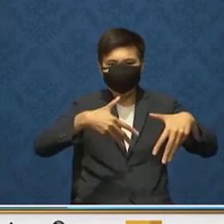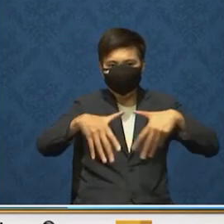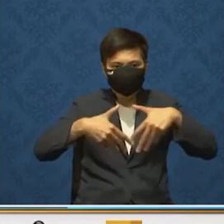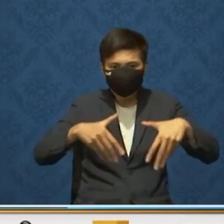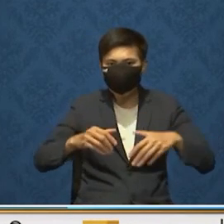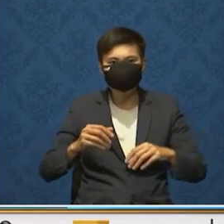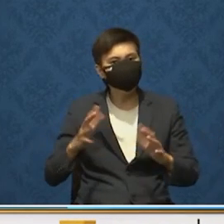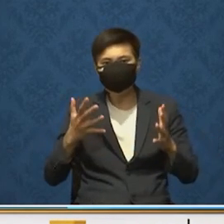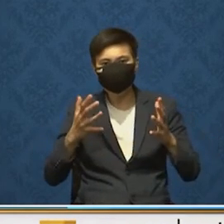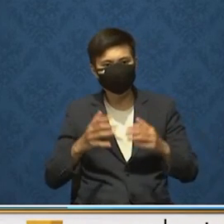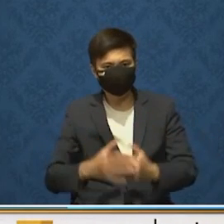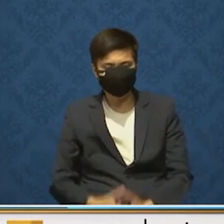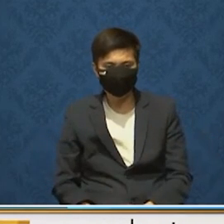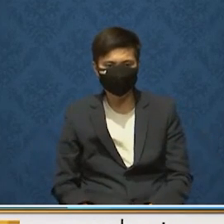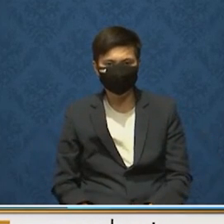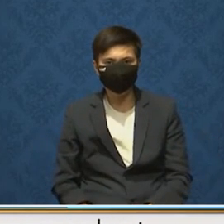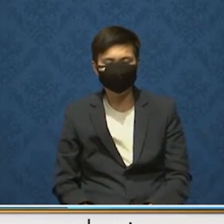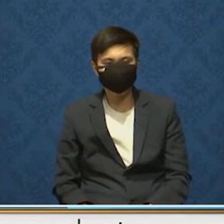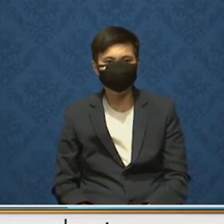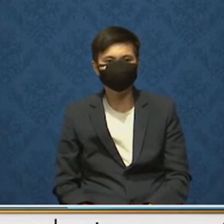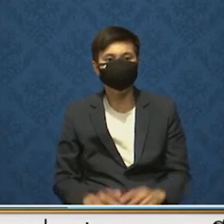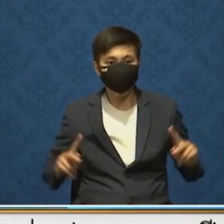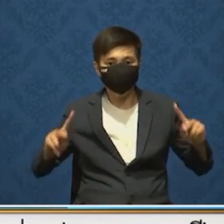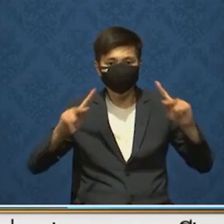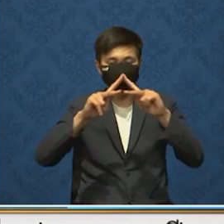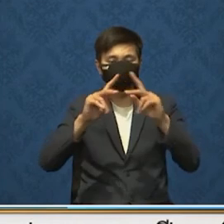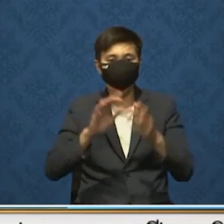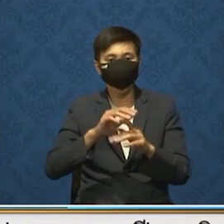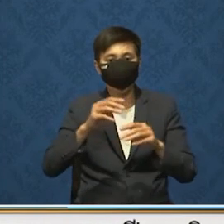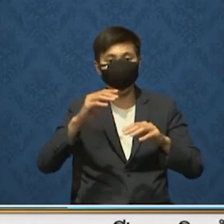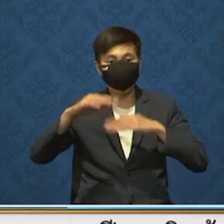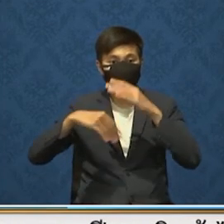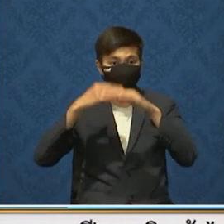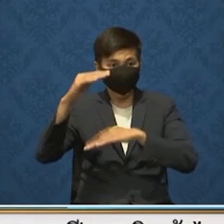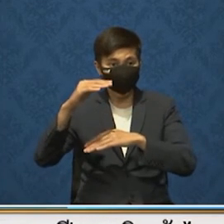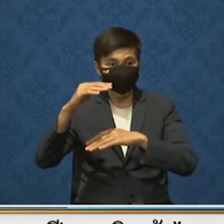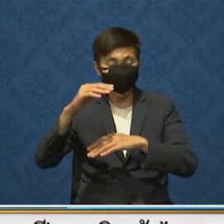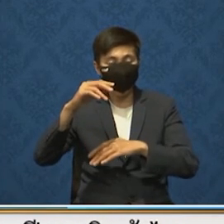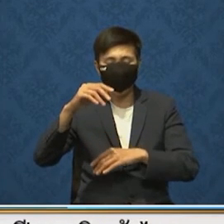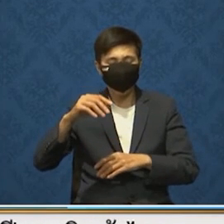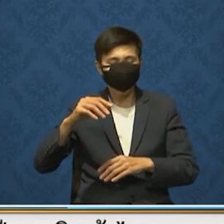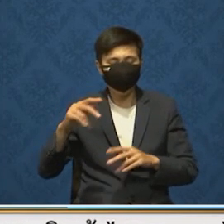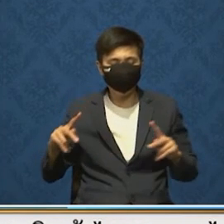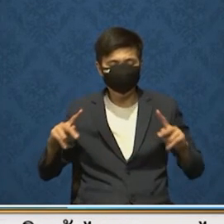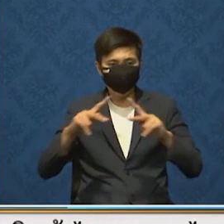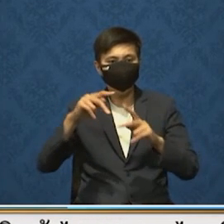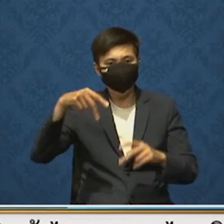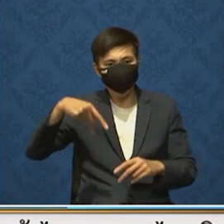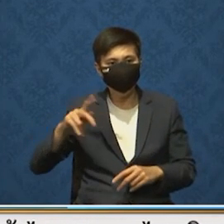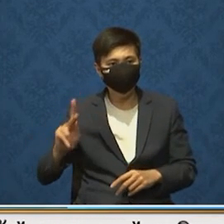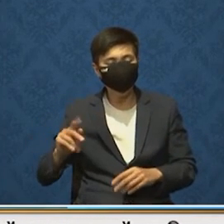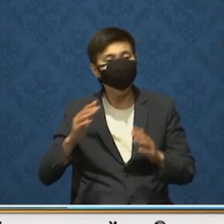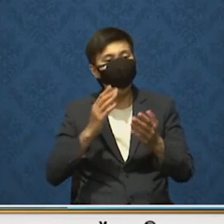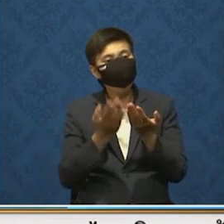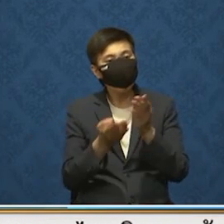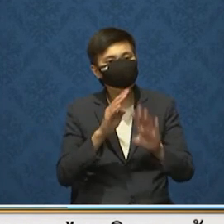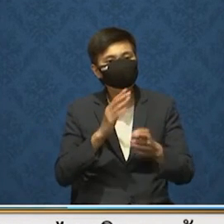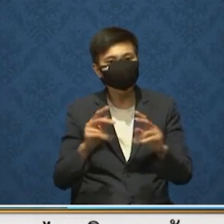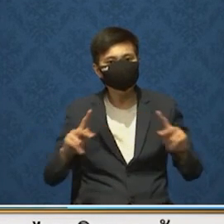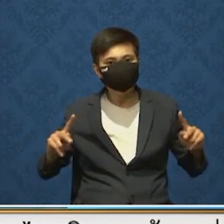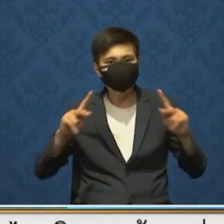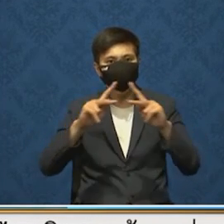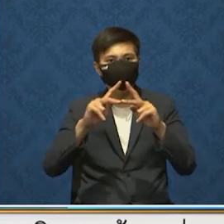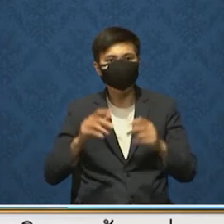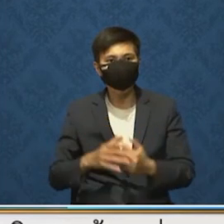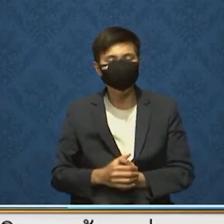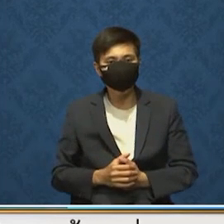บกระสวงพัฒนาเปรบเทียบกทหาแล้วลมาเปรบเทียบกบกระสวงอื่นบ้างนะครัวเหะสมหไม